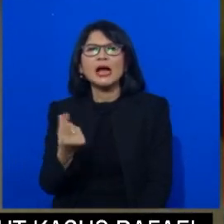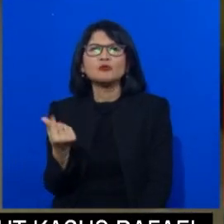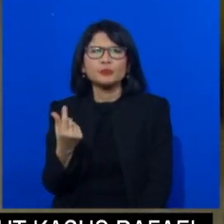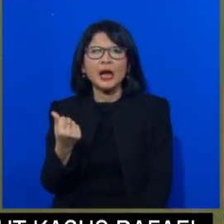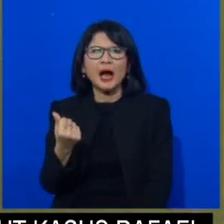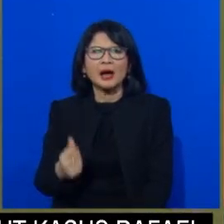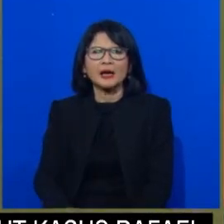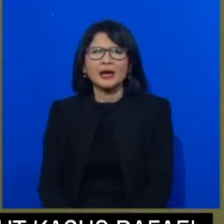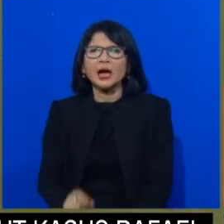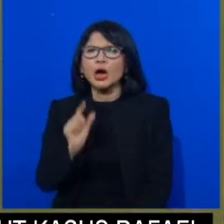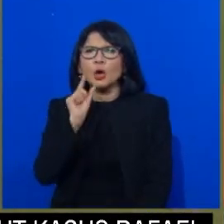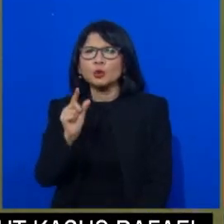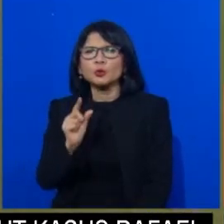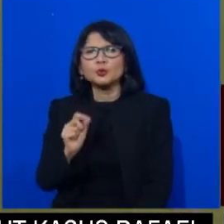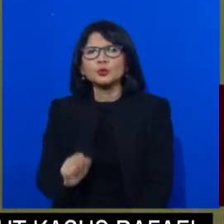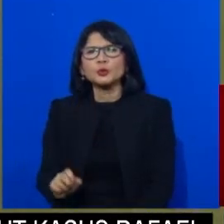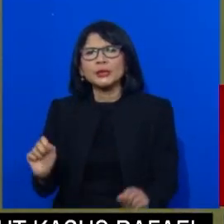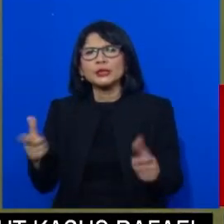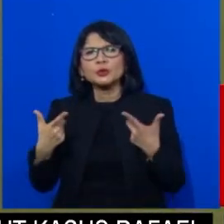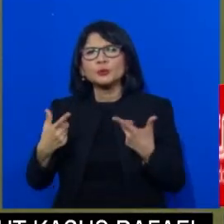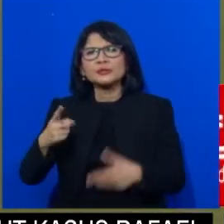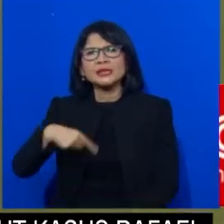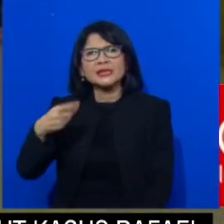yang dipergunakan untuk mencukupi kebutuhan hidup.